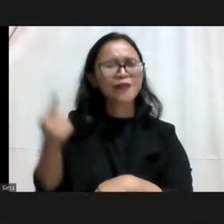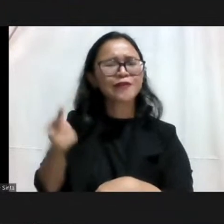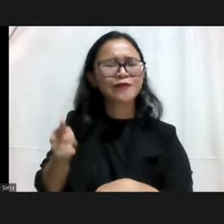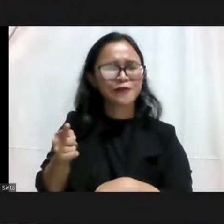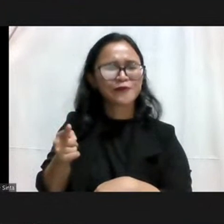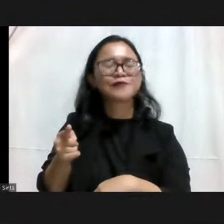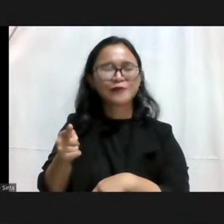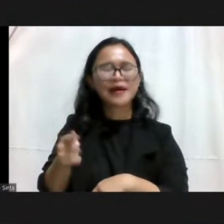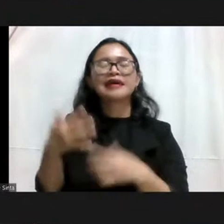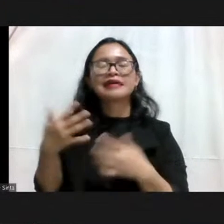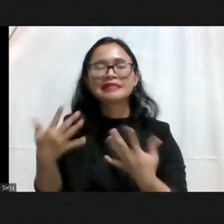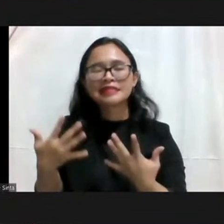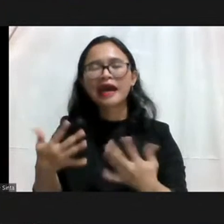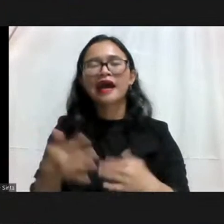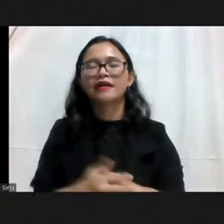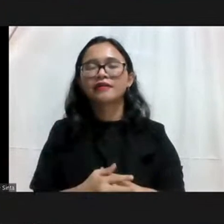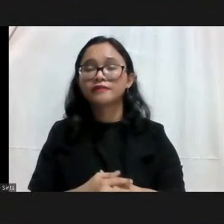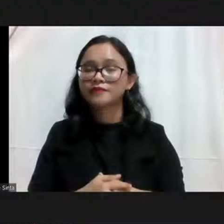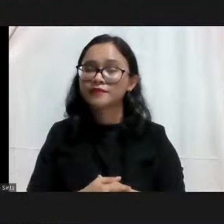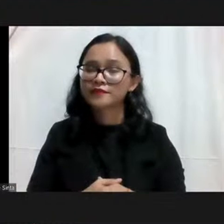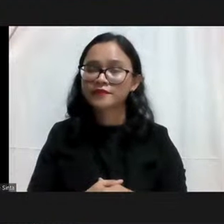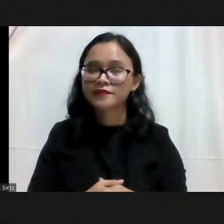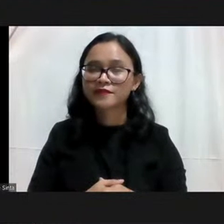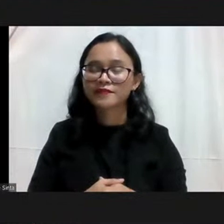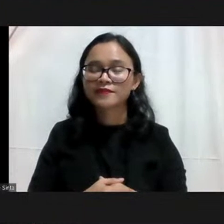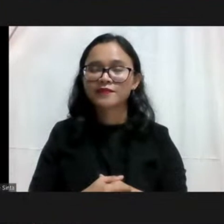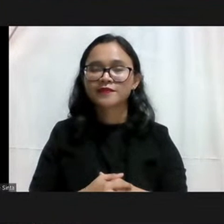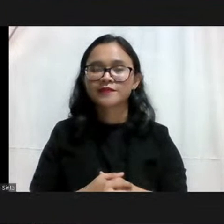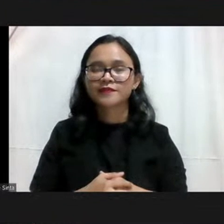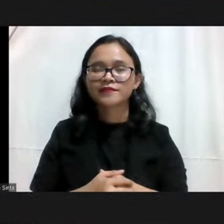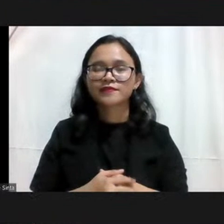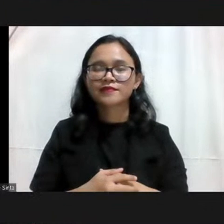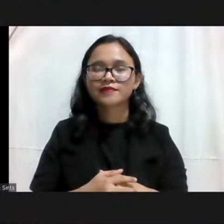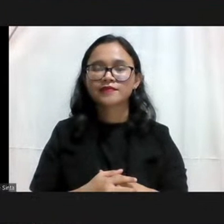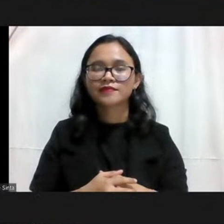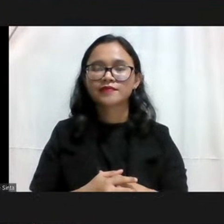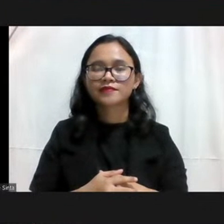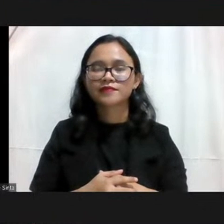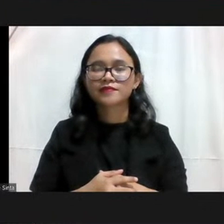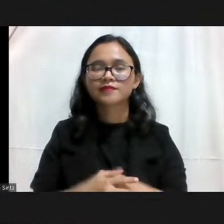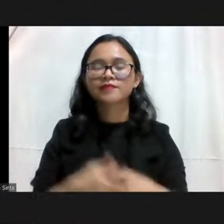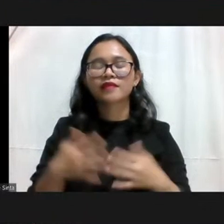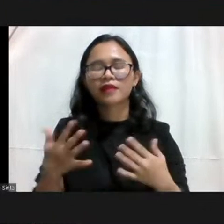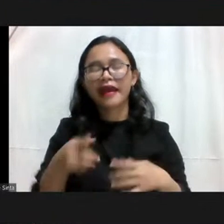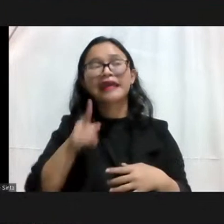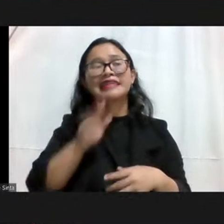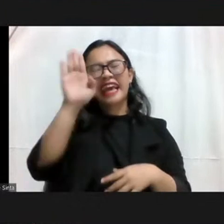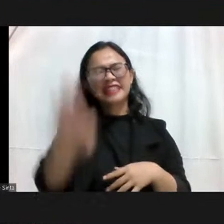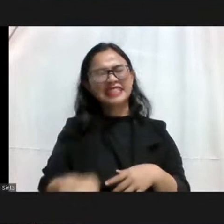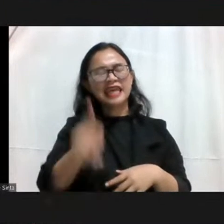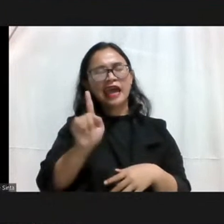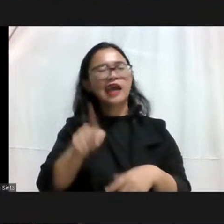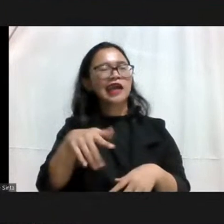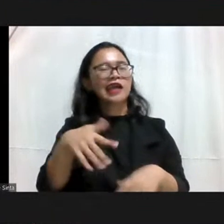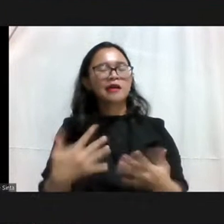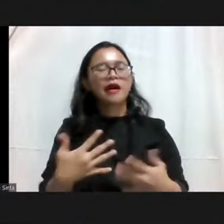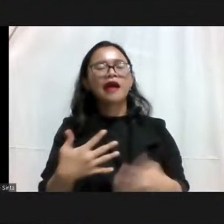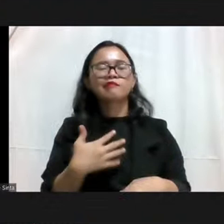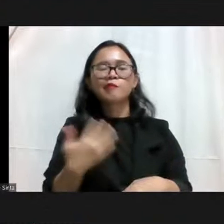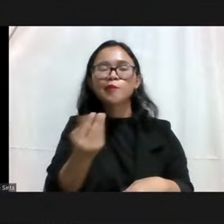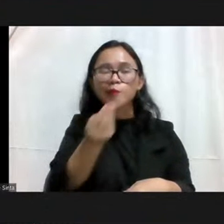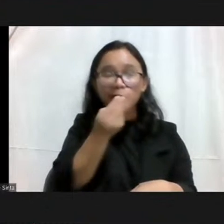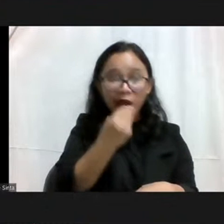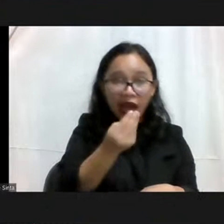tadi disingun food Estate lagi ini akan mengalami satu transformasi di mana pangan ini akan